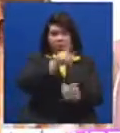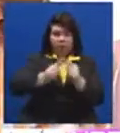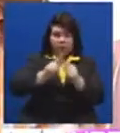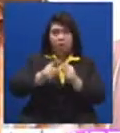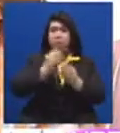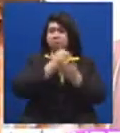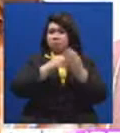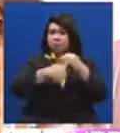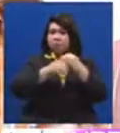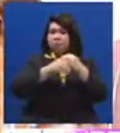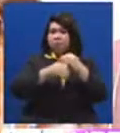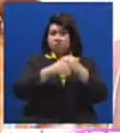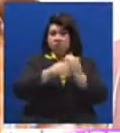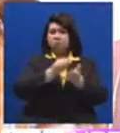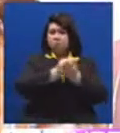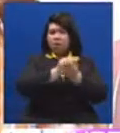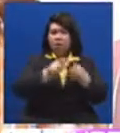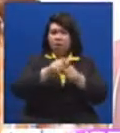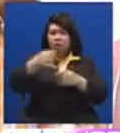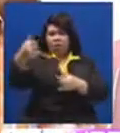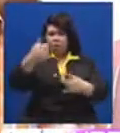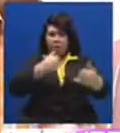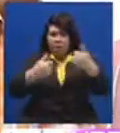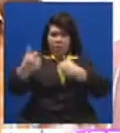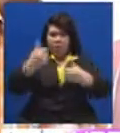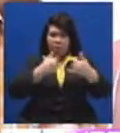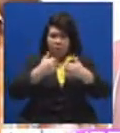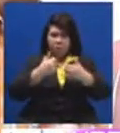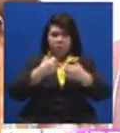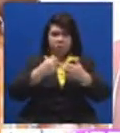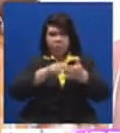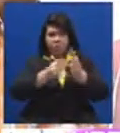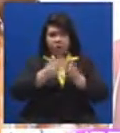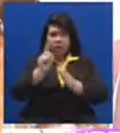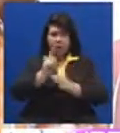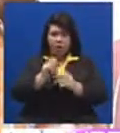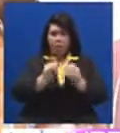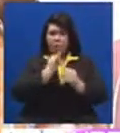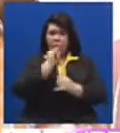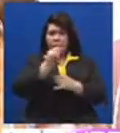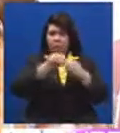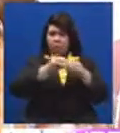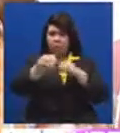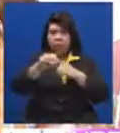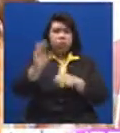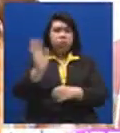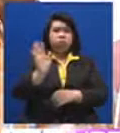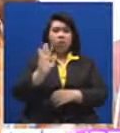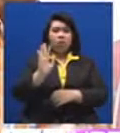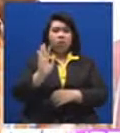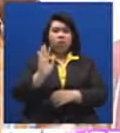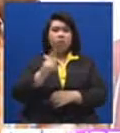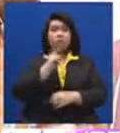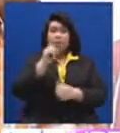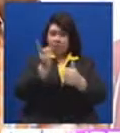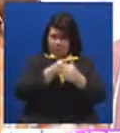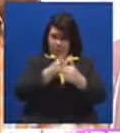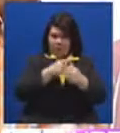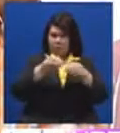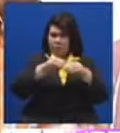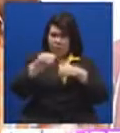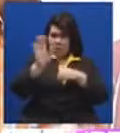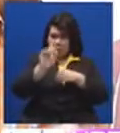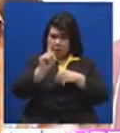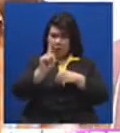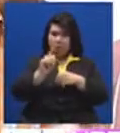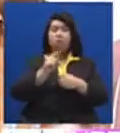การพี่น้องไม่ต้องเดินทางไปที่ไกลๆอะไรเงี้ยนะครับอันที่หนึ่งนะก็มีบ